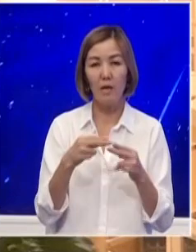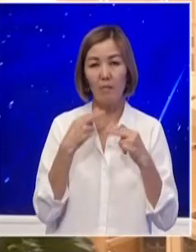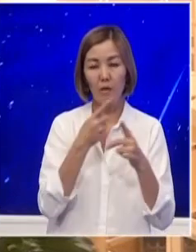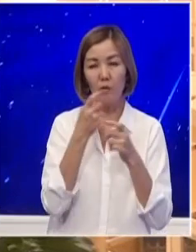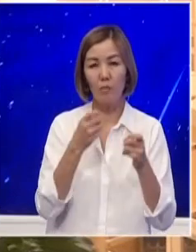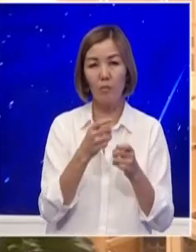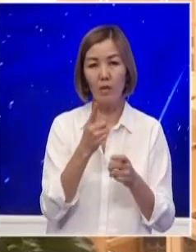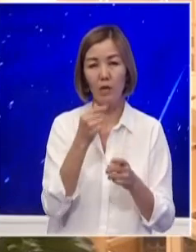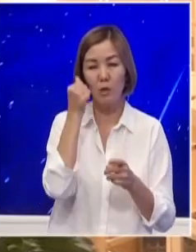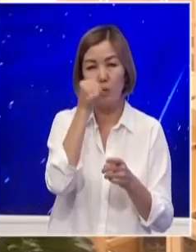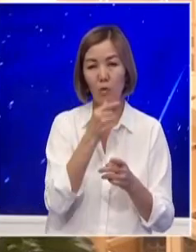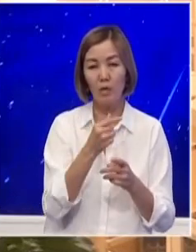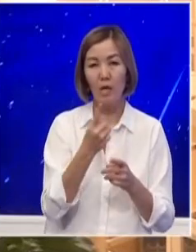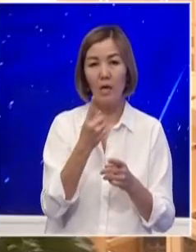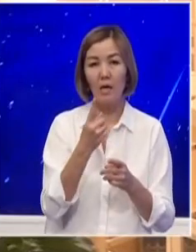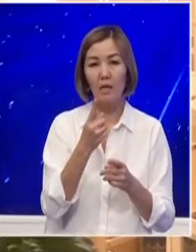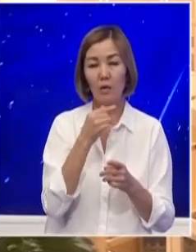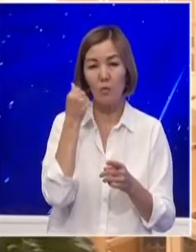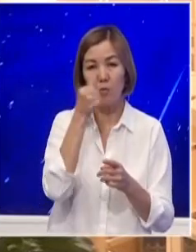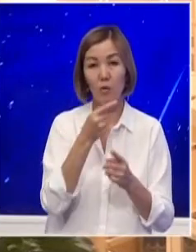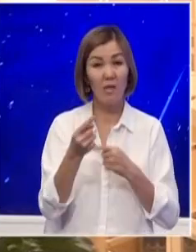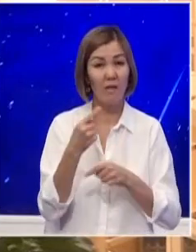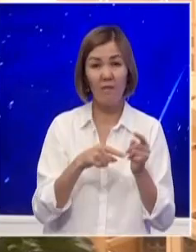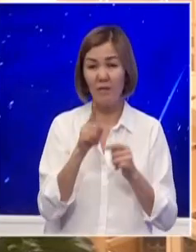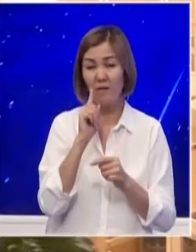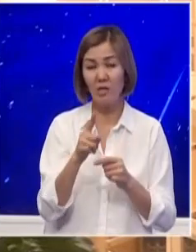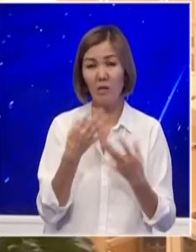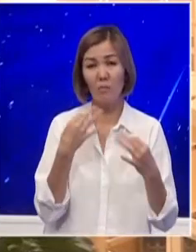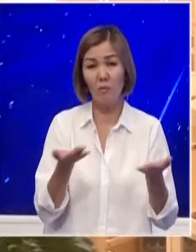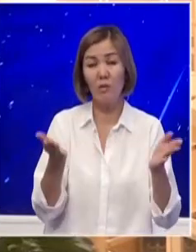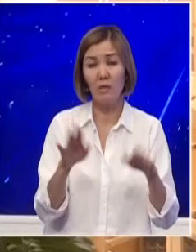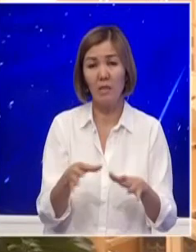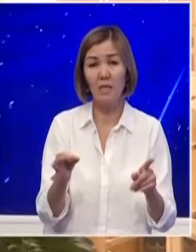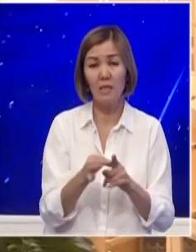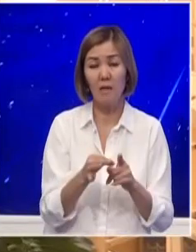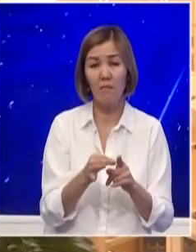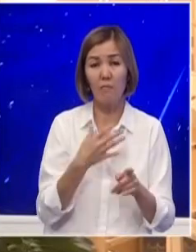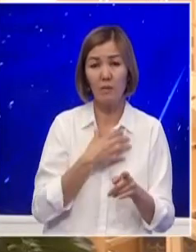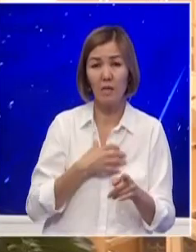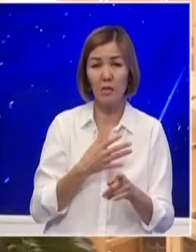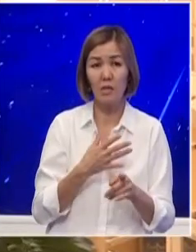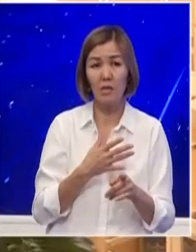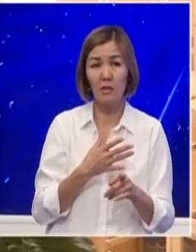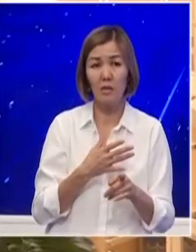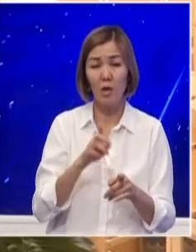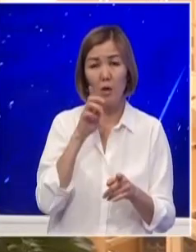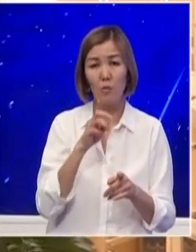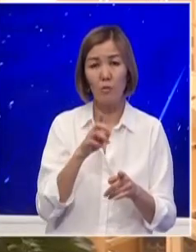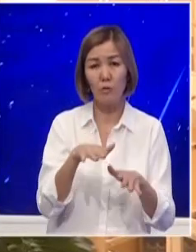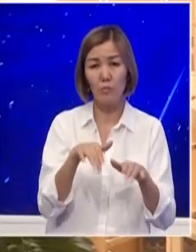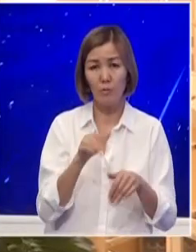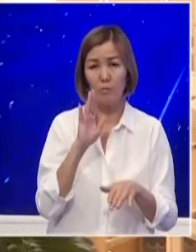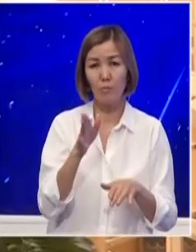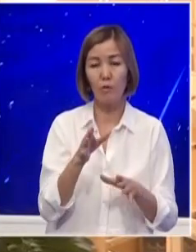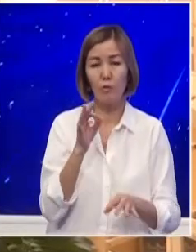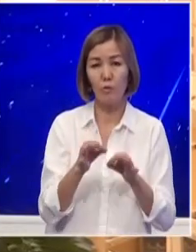предупреждения сроком на один год. Если в течение этого времени граждане не будут использовать земли по целевому назначению, то они будут возвращены в государственную собственность